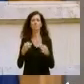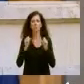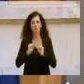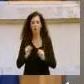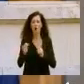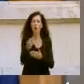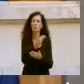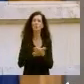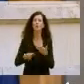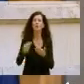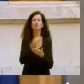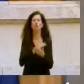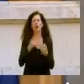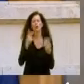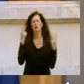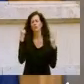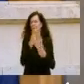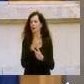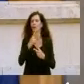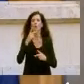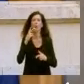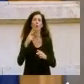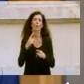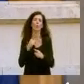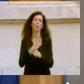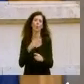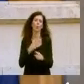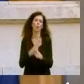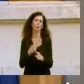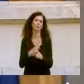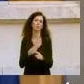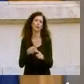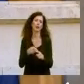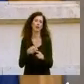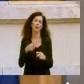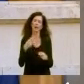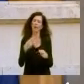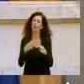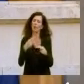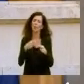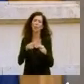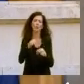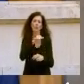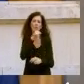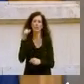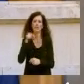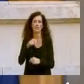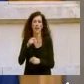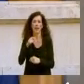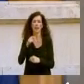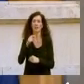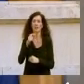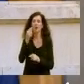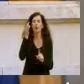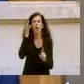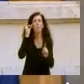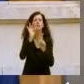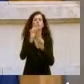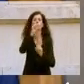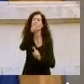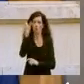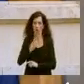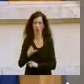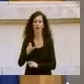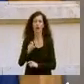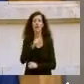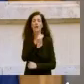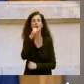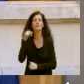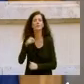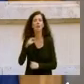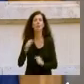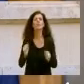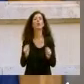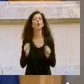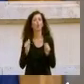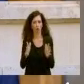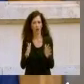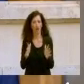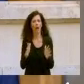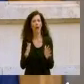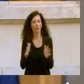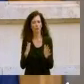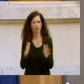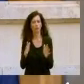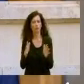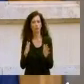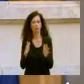davvero utile per il nostro paese e forse ancora più dura perché richiede coraggio lungimiranza